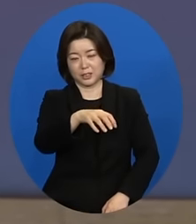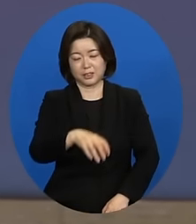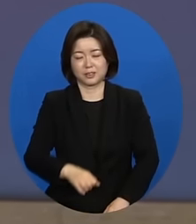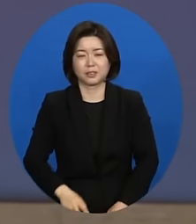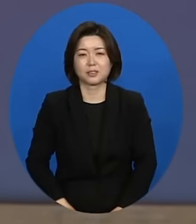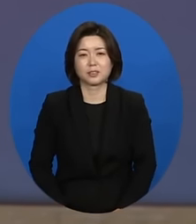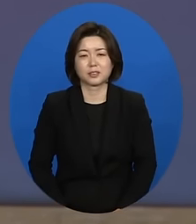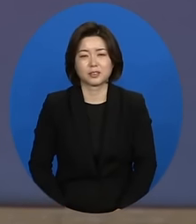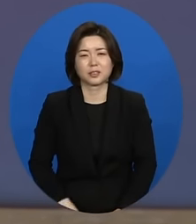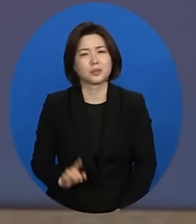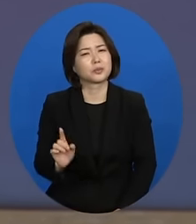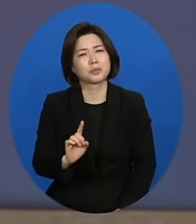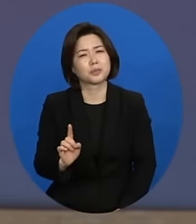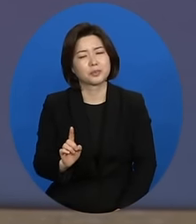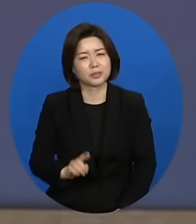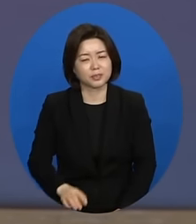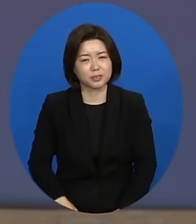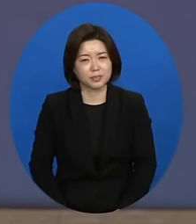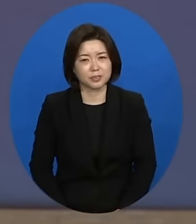어쩌죠?